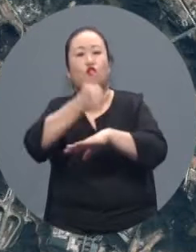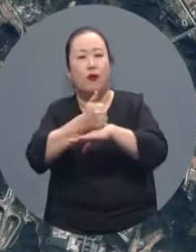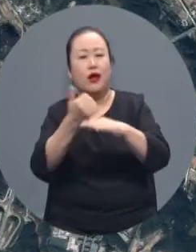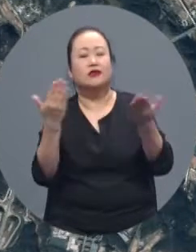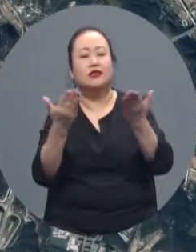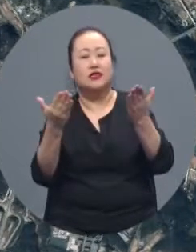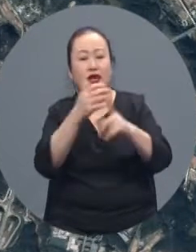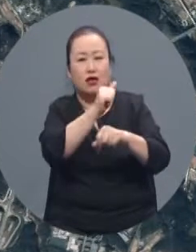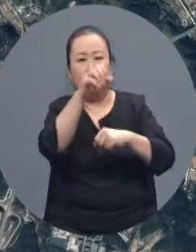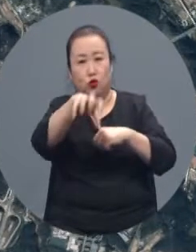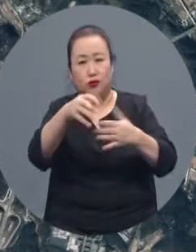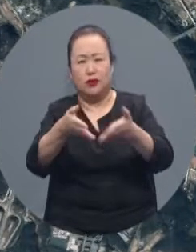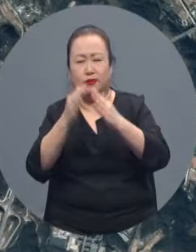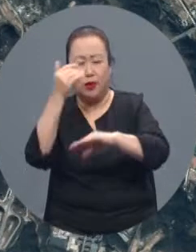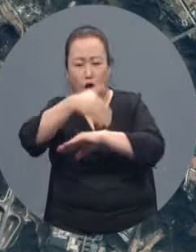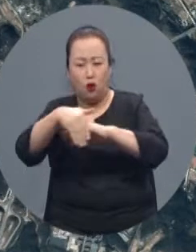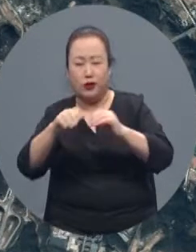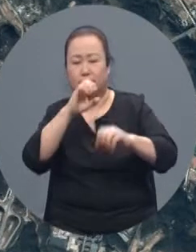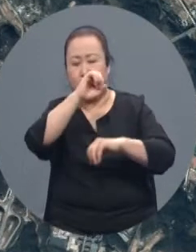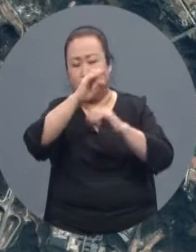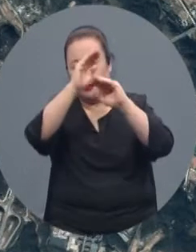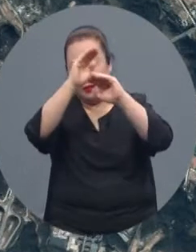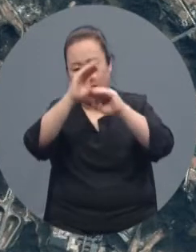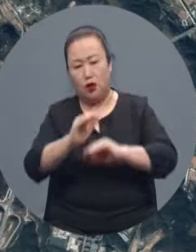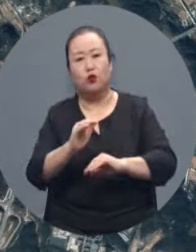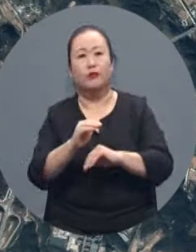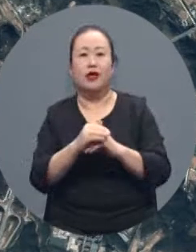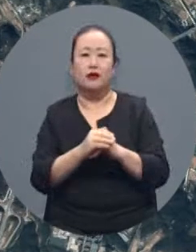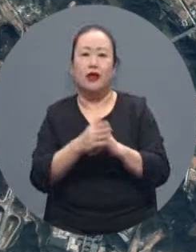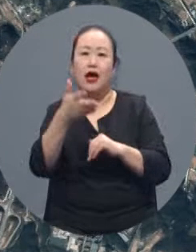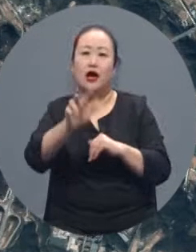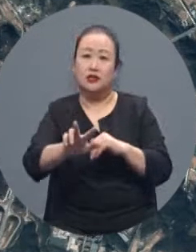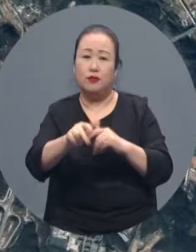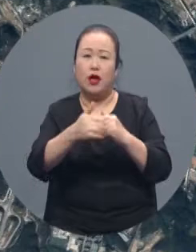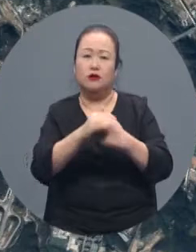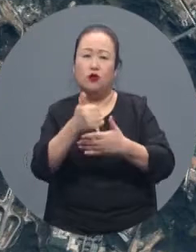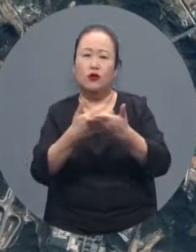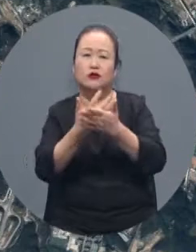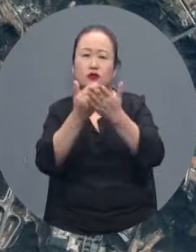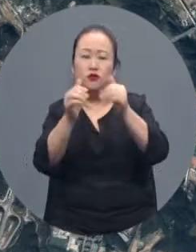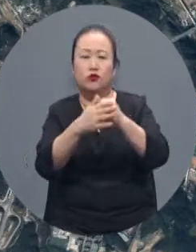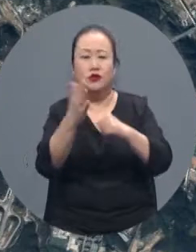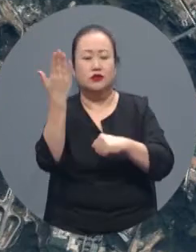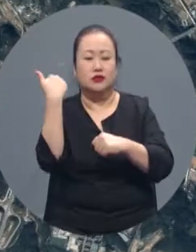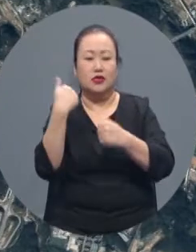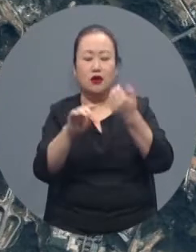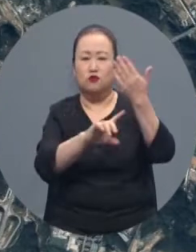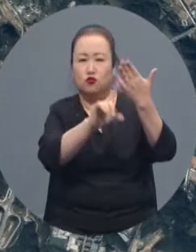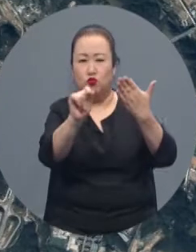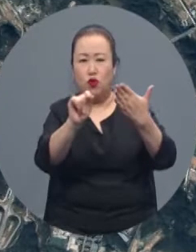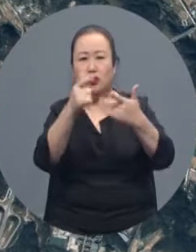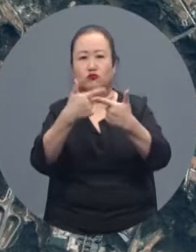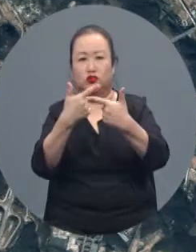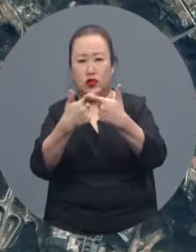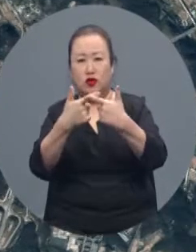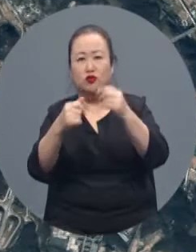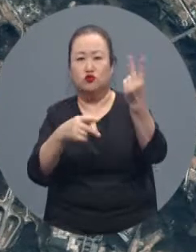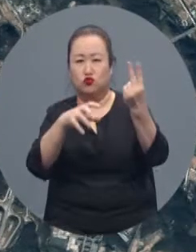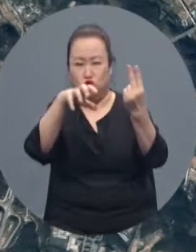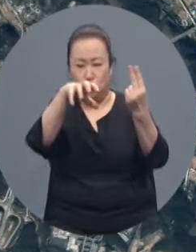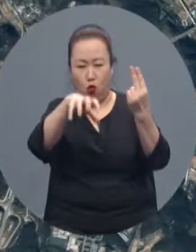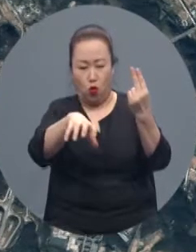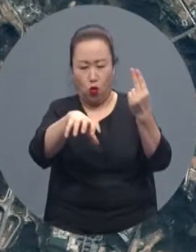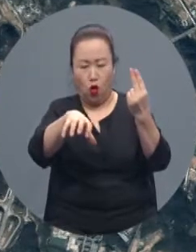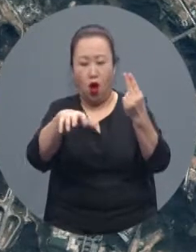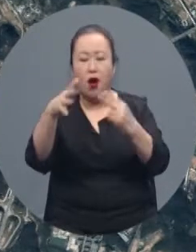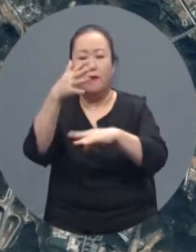짓는다는 게 부산 촬영소 건립 사업의 내용입니다. 하지만 영화진흥위원회는 지난 9월 부산시에 아트워크 두 곳과